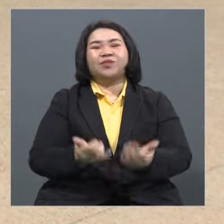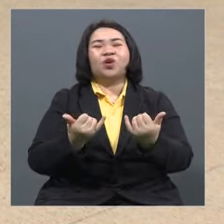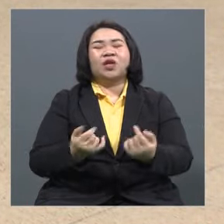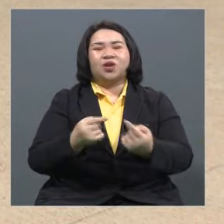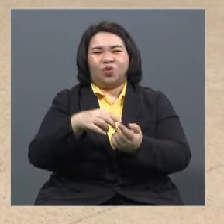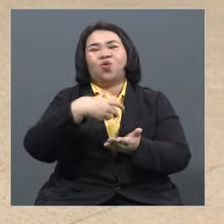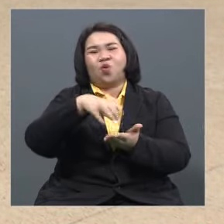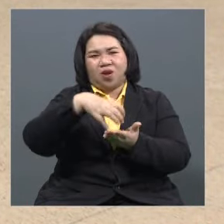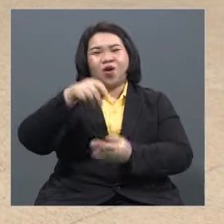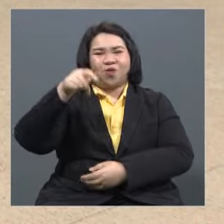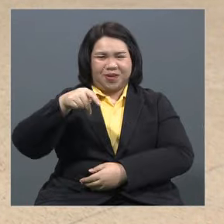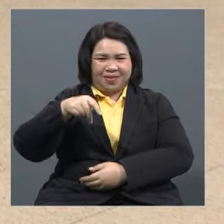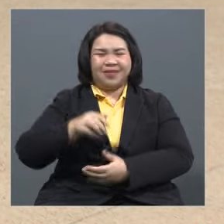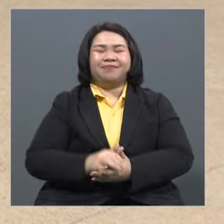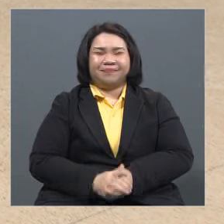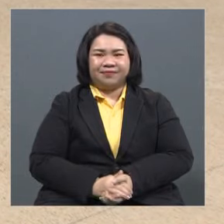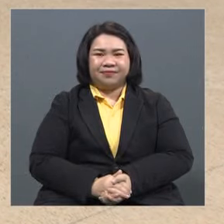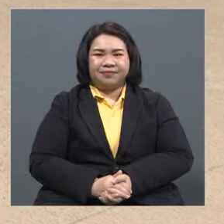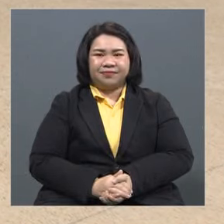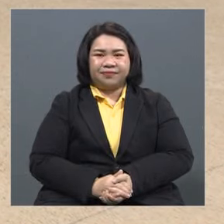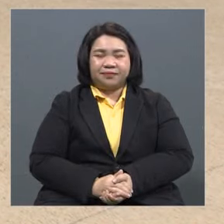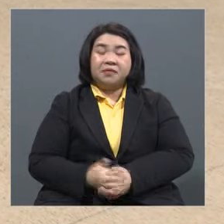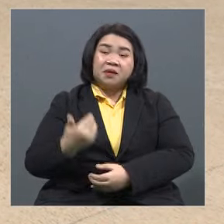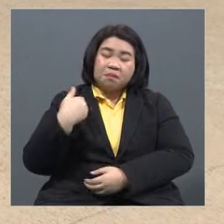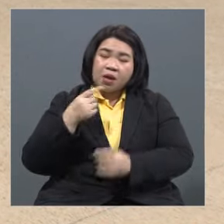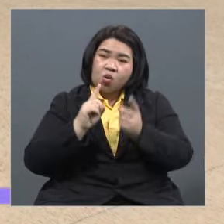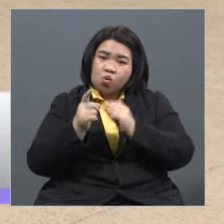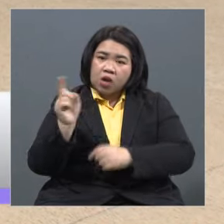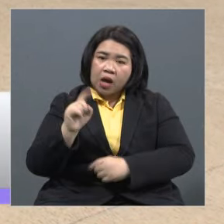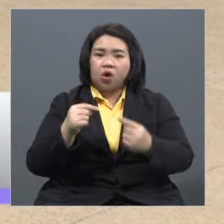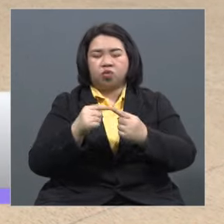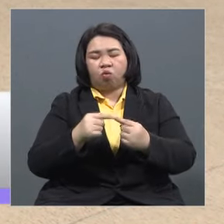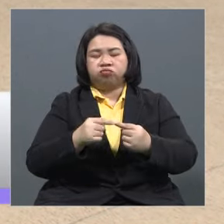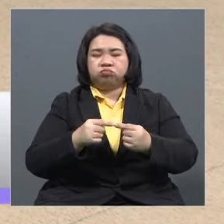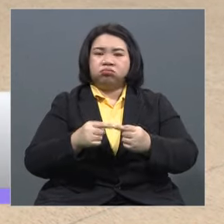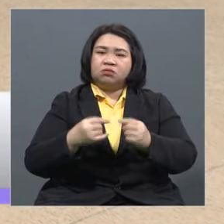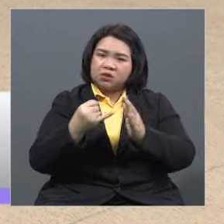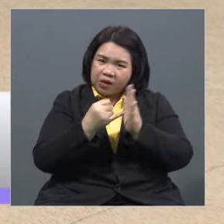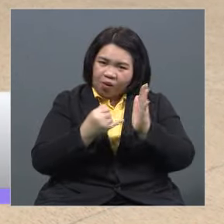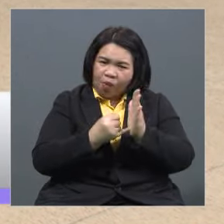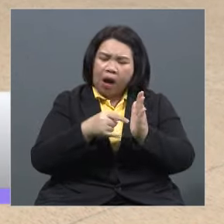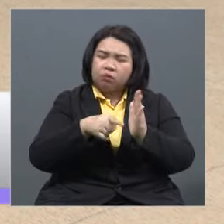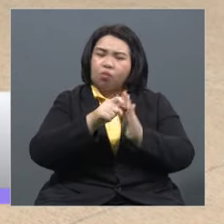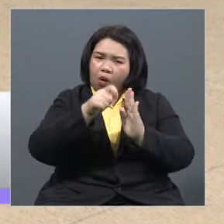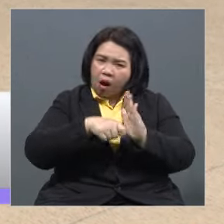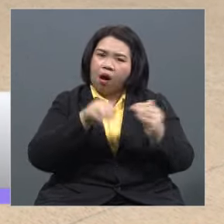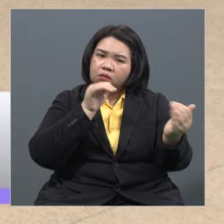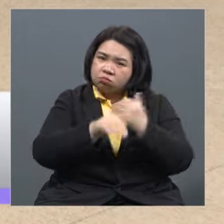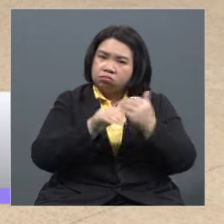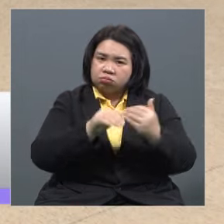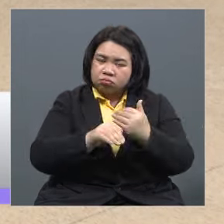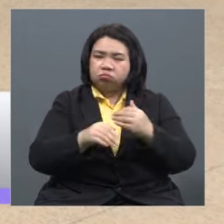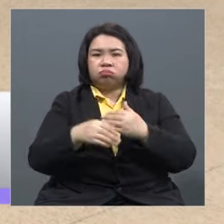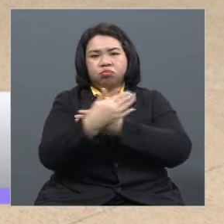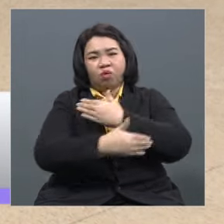รายงานพิเศษจากคุณณัฐฐาชื่นพลนะคะที่มีการพูดถึงทางด้านการคมนาคมของจังหวัดนครราชสีมาสำหรับการประชุม